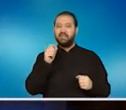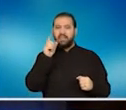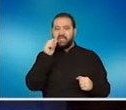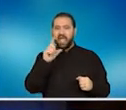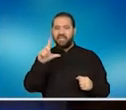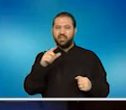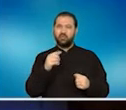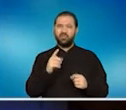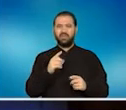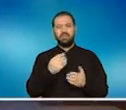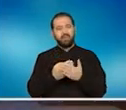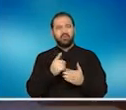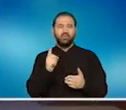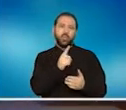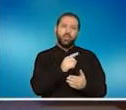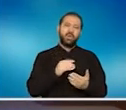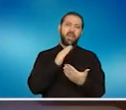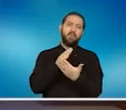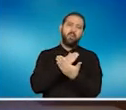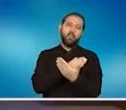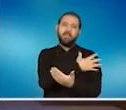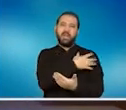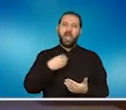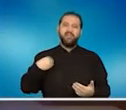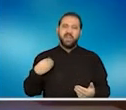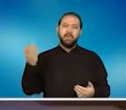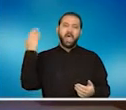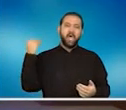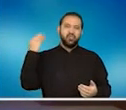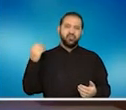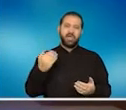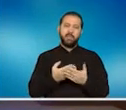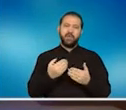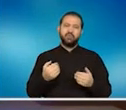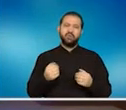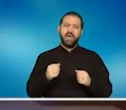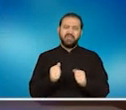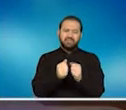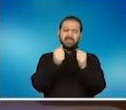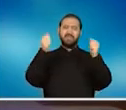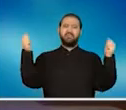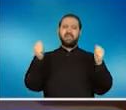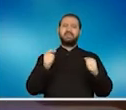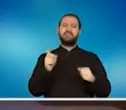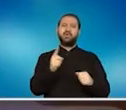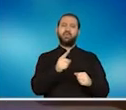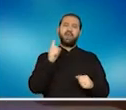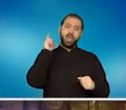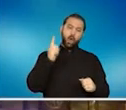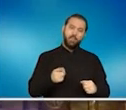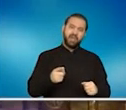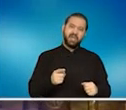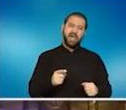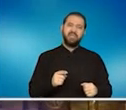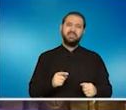datorită unor probleme ale vremilor respective, pentru ca să scape de anumite obligații,